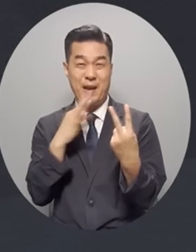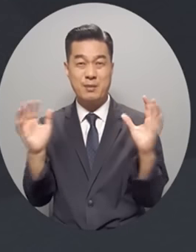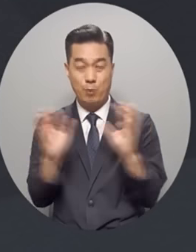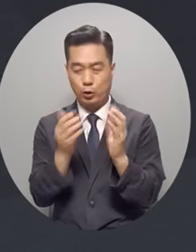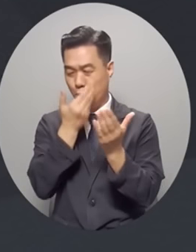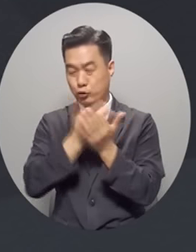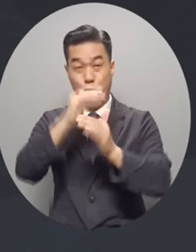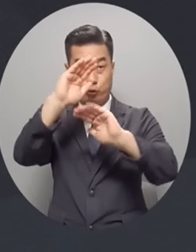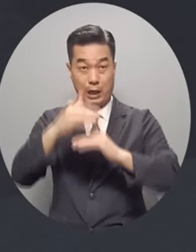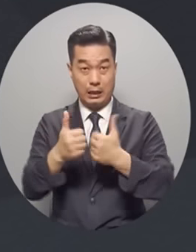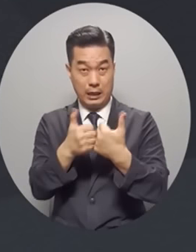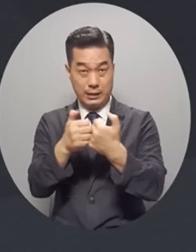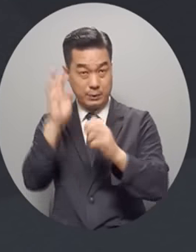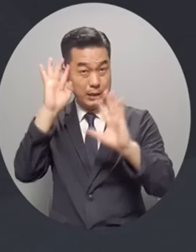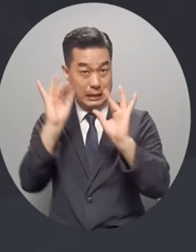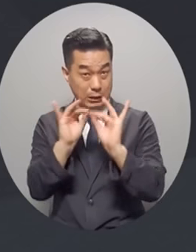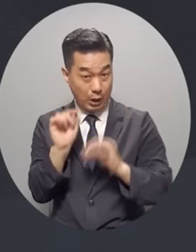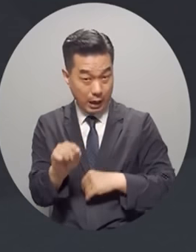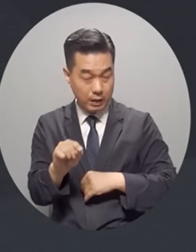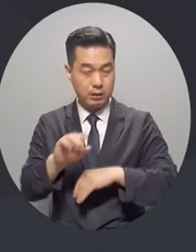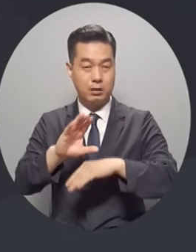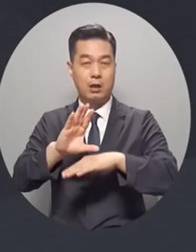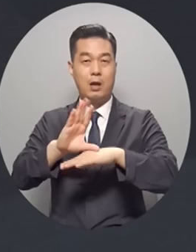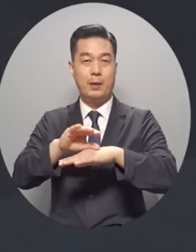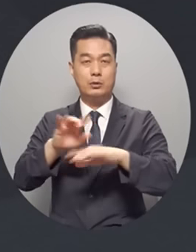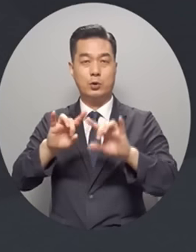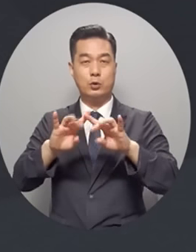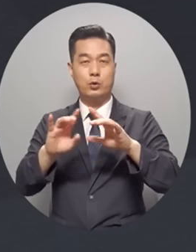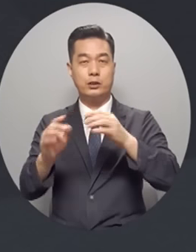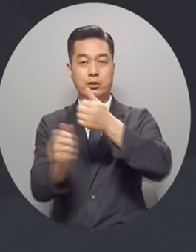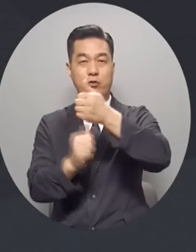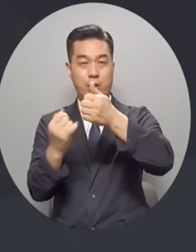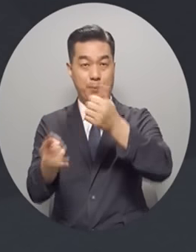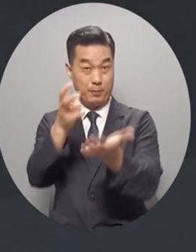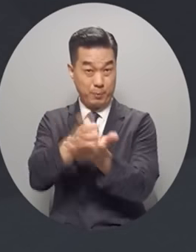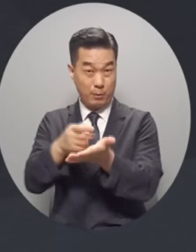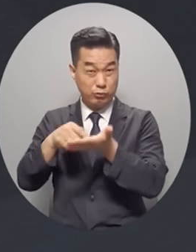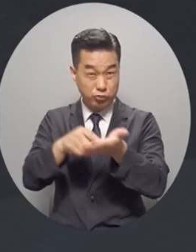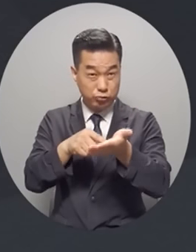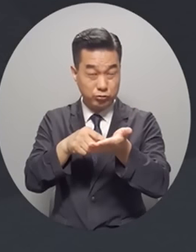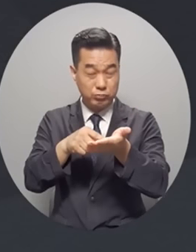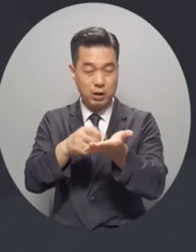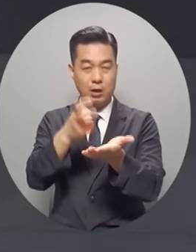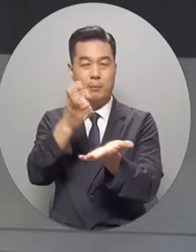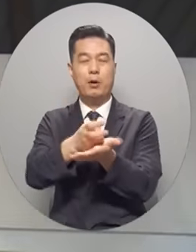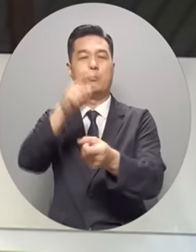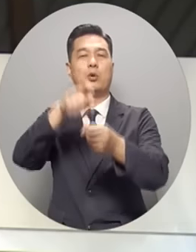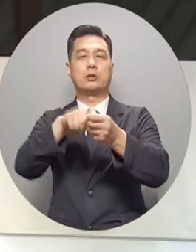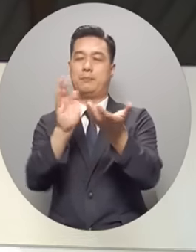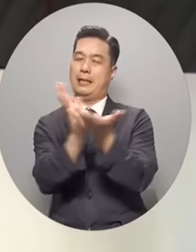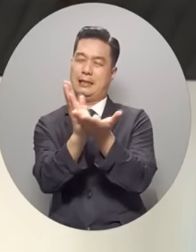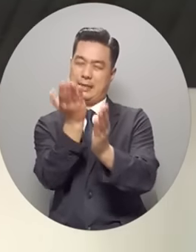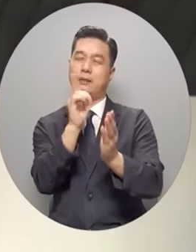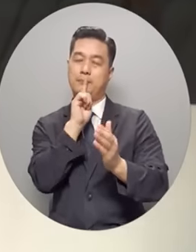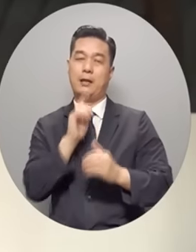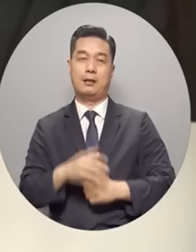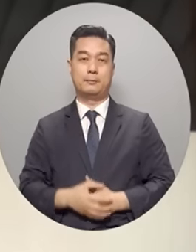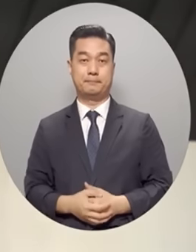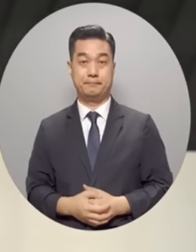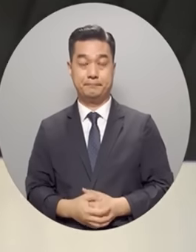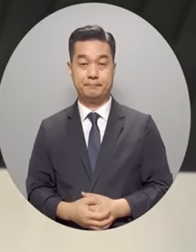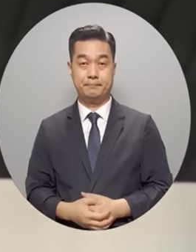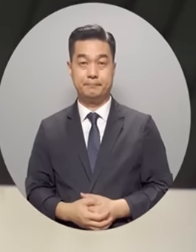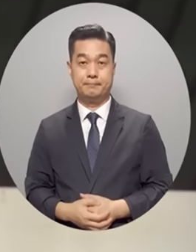사항을 심히 의결하는 것은 방법이 추구하는 입법 목적을 저해하는 면이 있다고 못박았습니다 MBC